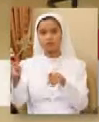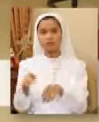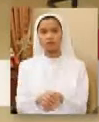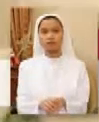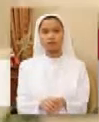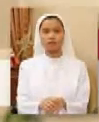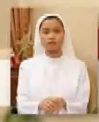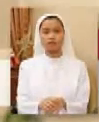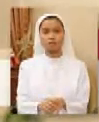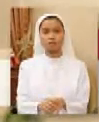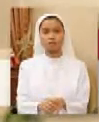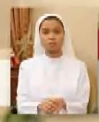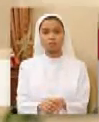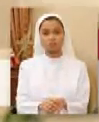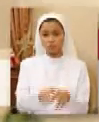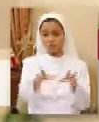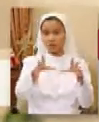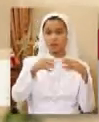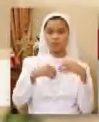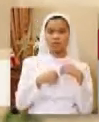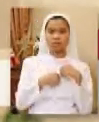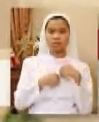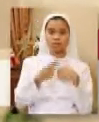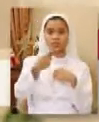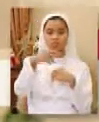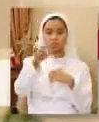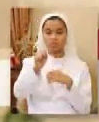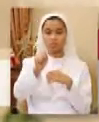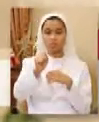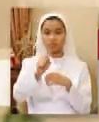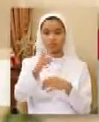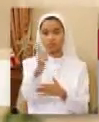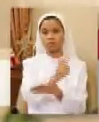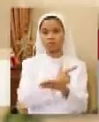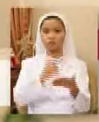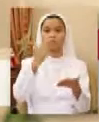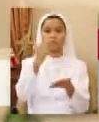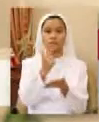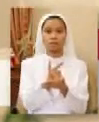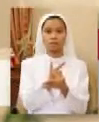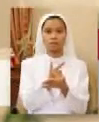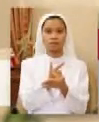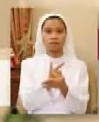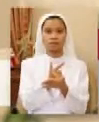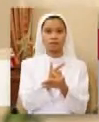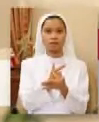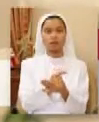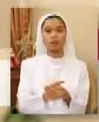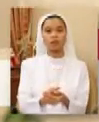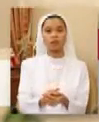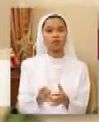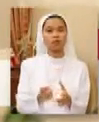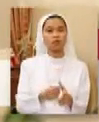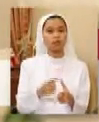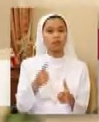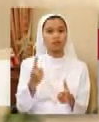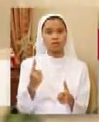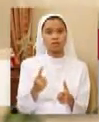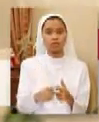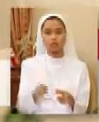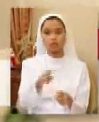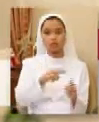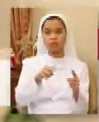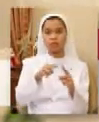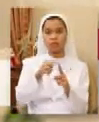Actually po, ang tinatanggap namin is at least high school graduate, so more or less 16. Mm. Usually 16 yan. And then,